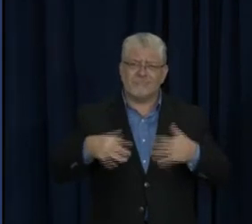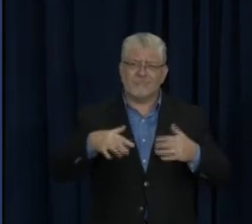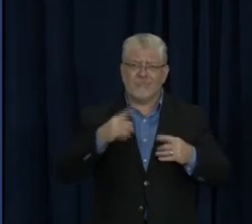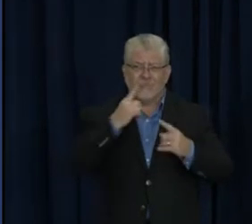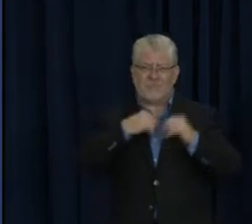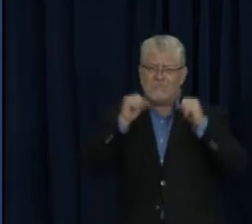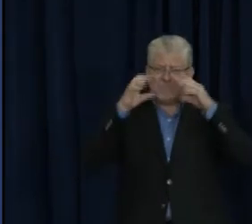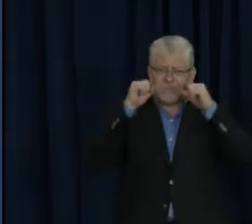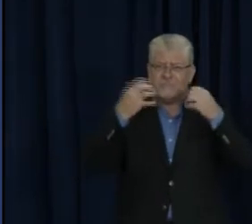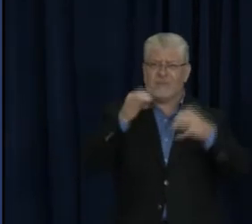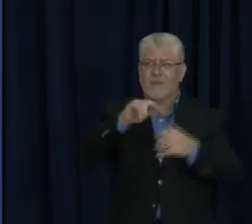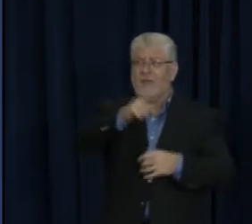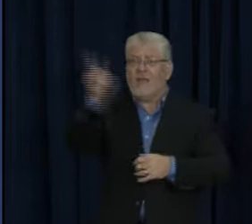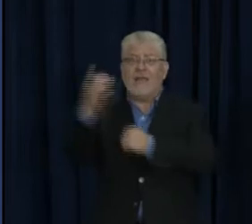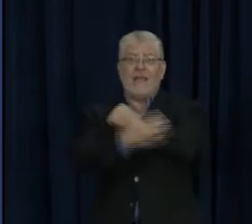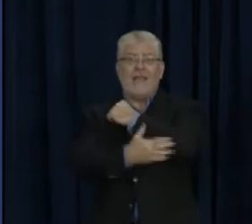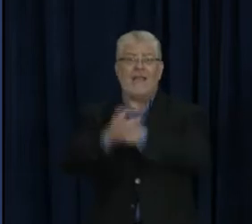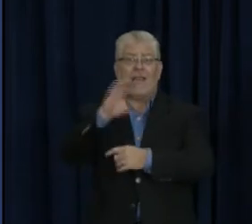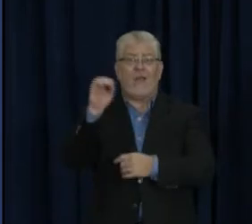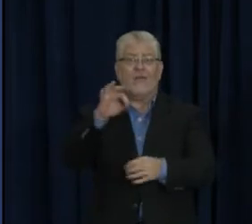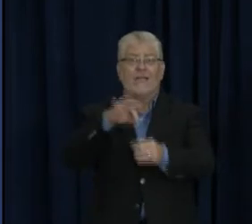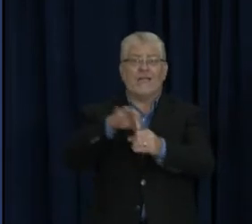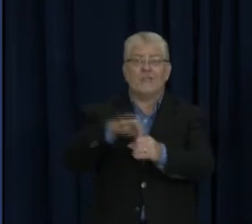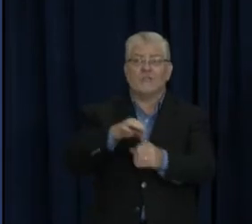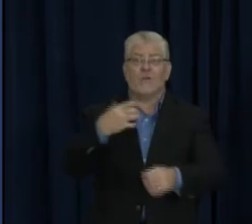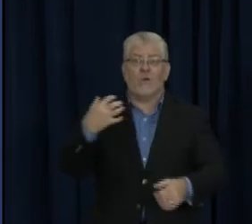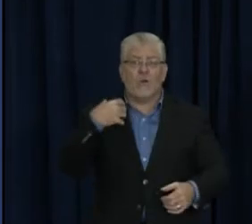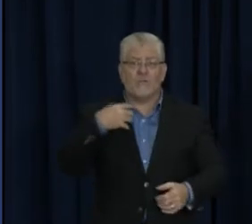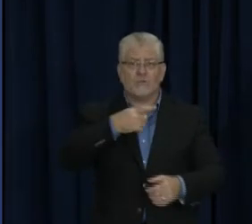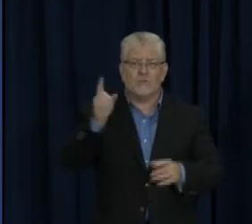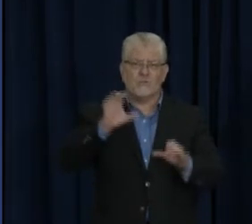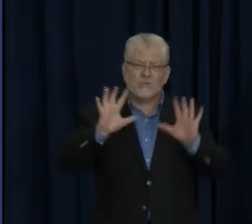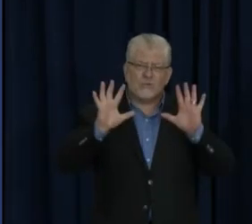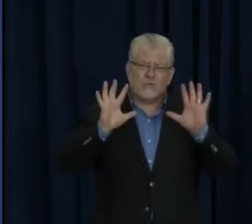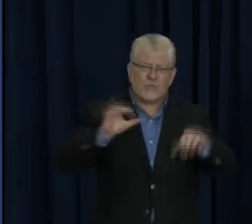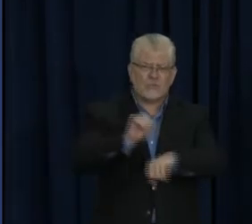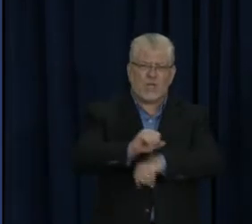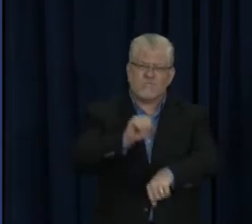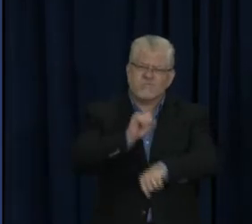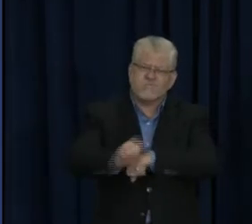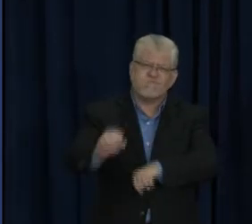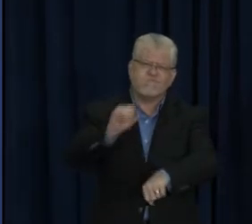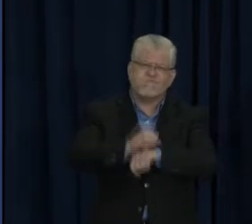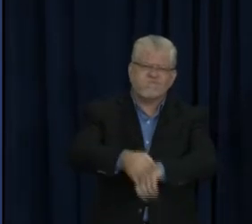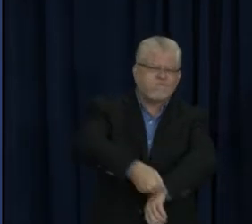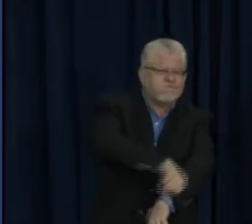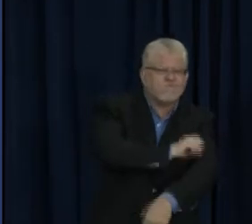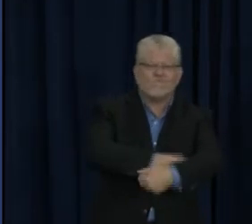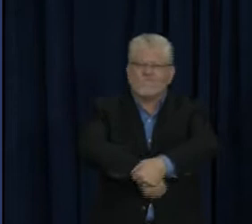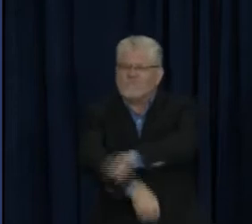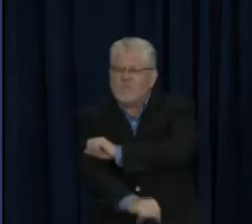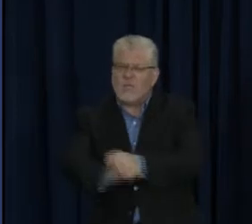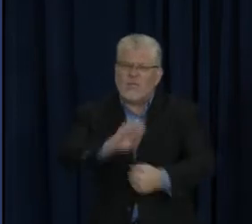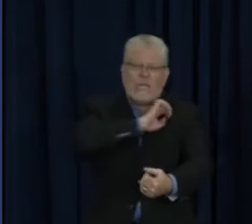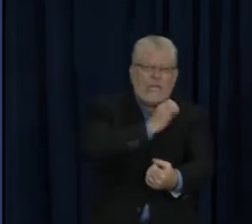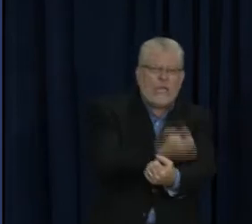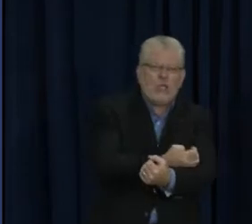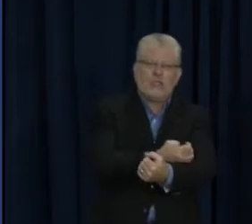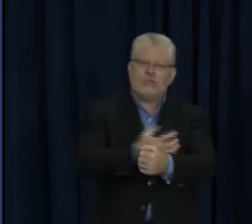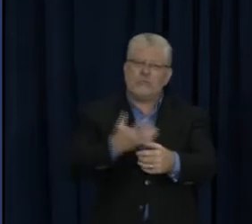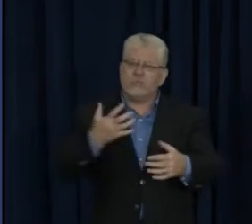شكرا جزيلا على حضوركم، وكان هذا اليوم يوما آخر جديدا جيدا